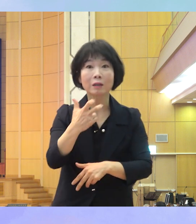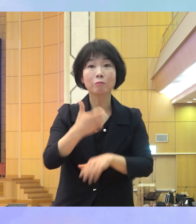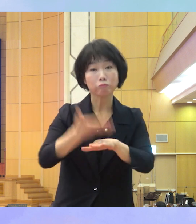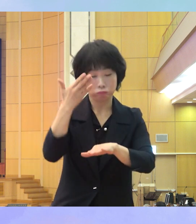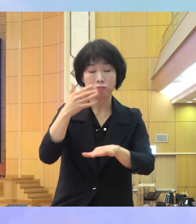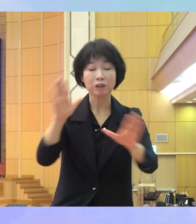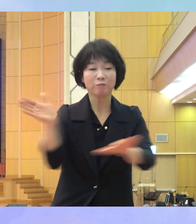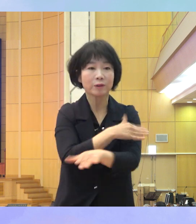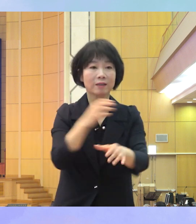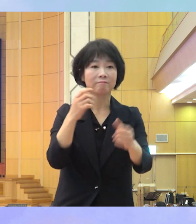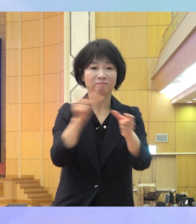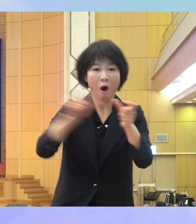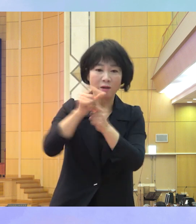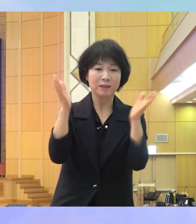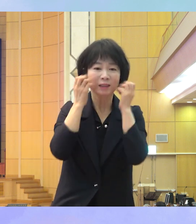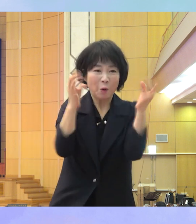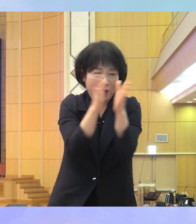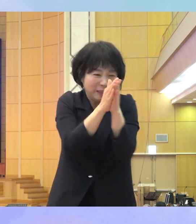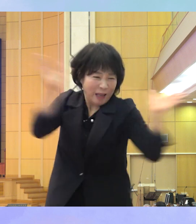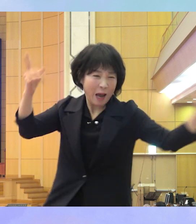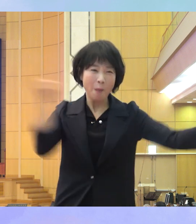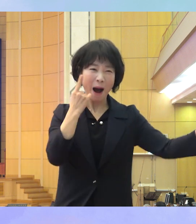거예요.